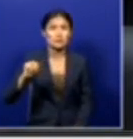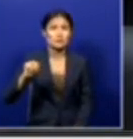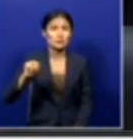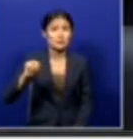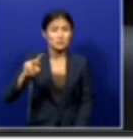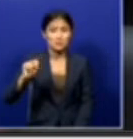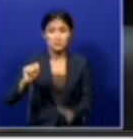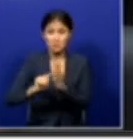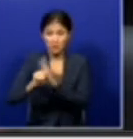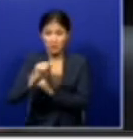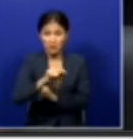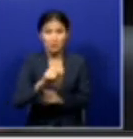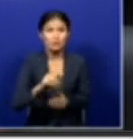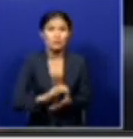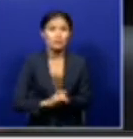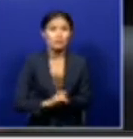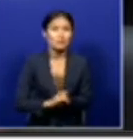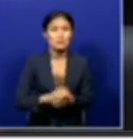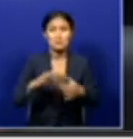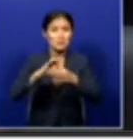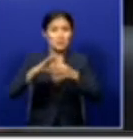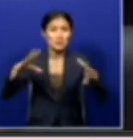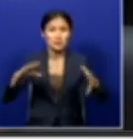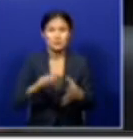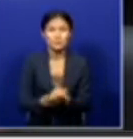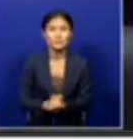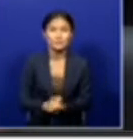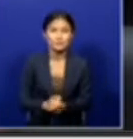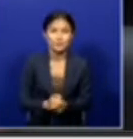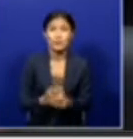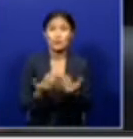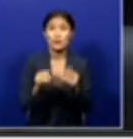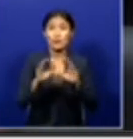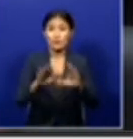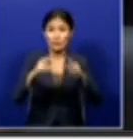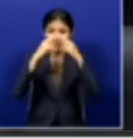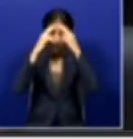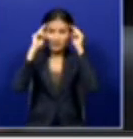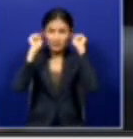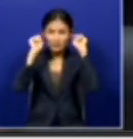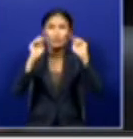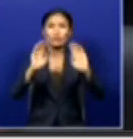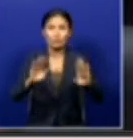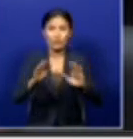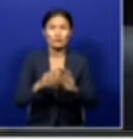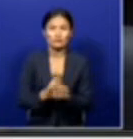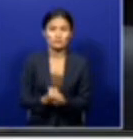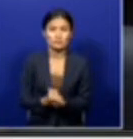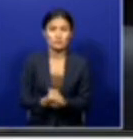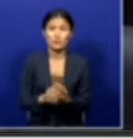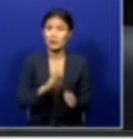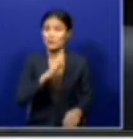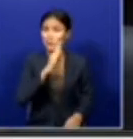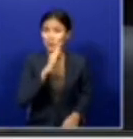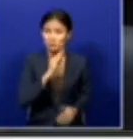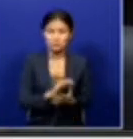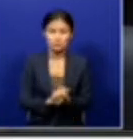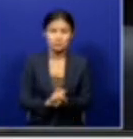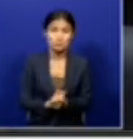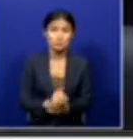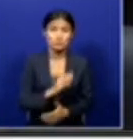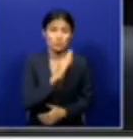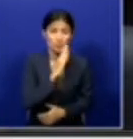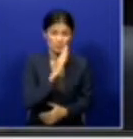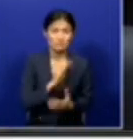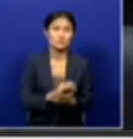ไรต่างๆเนี่ยวันนี้เวลาน้อยนะครับผมฝากท่านนายกด้วยนะครับถ้าไอความจำเป็นลง